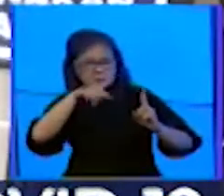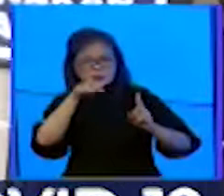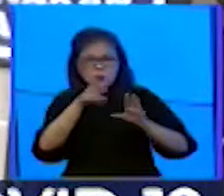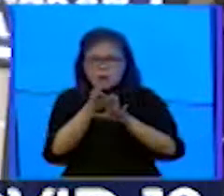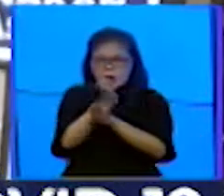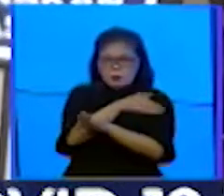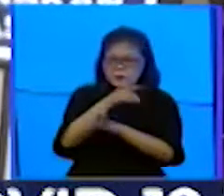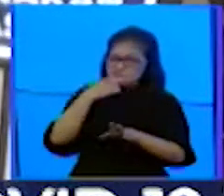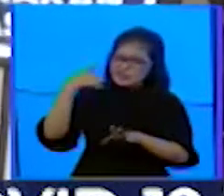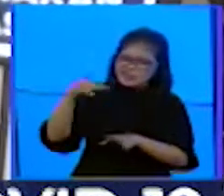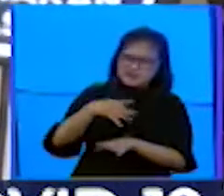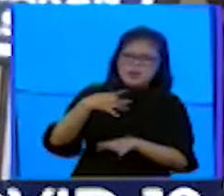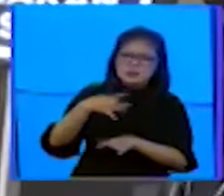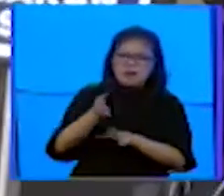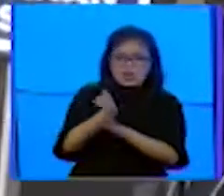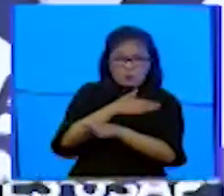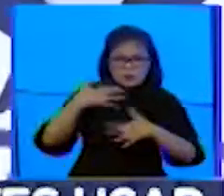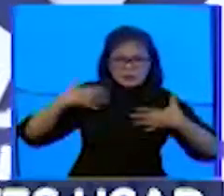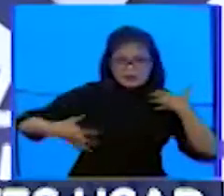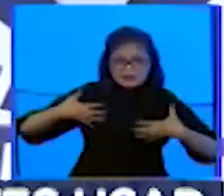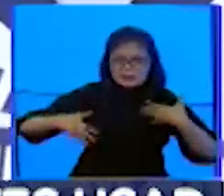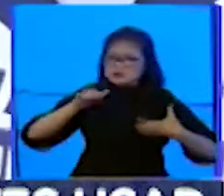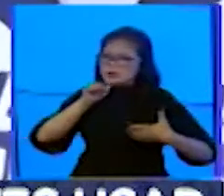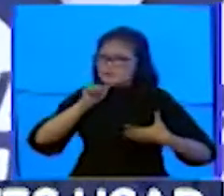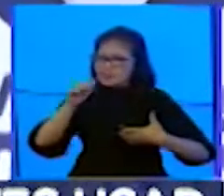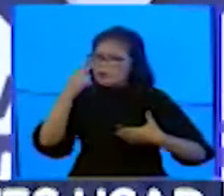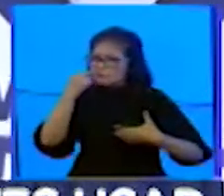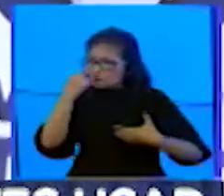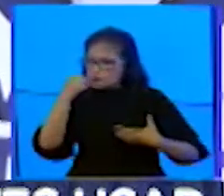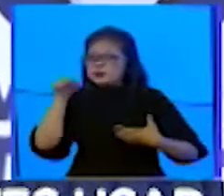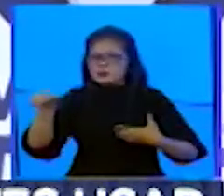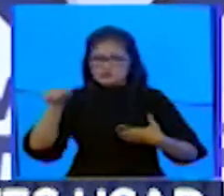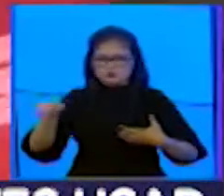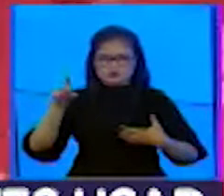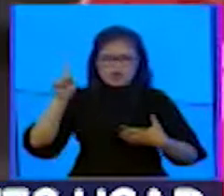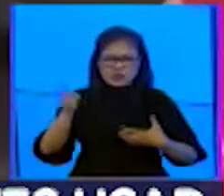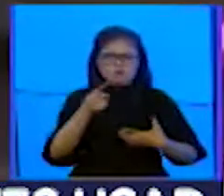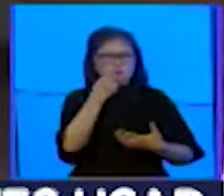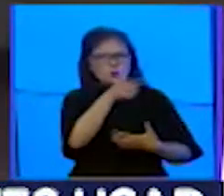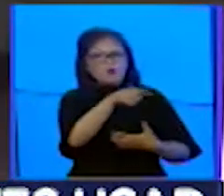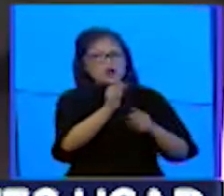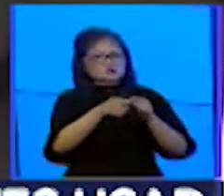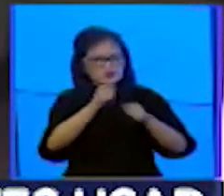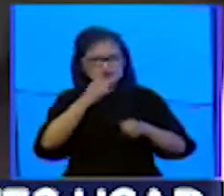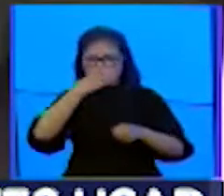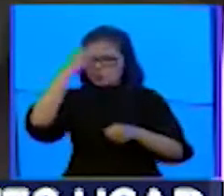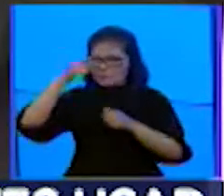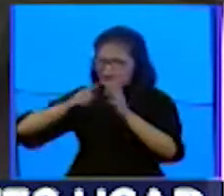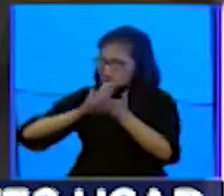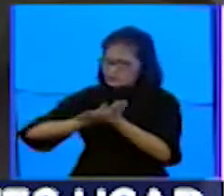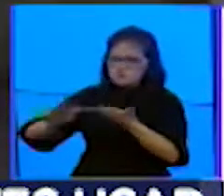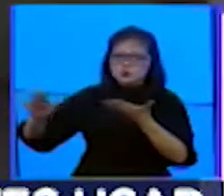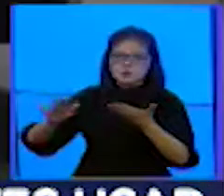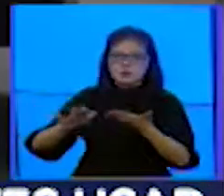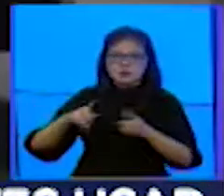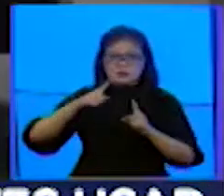gejala seperti batuk dan flu langsung ditetapkan sebagai suspek dan segera dilakukan swab test. Tri Risma hari ini juga